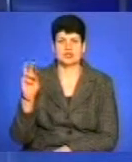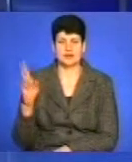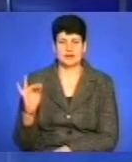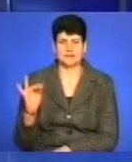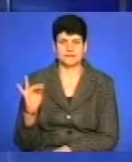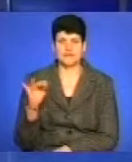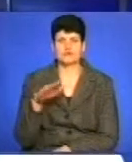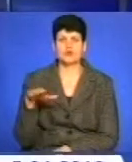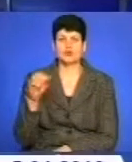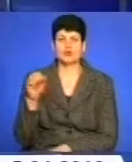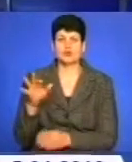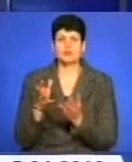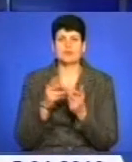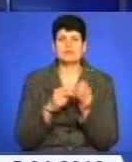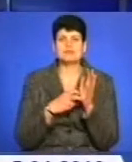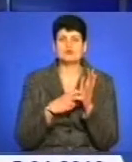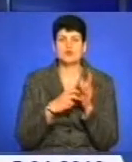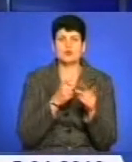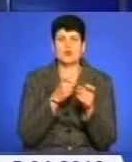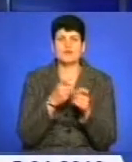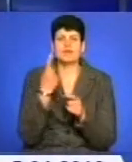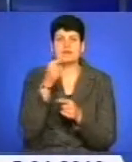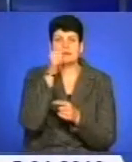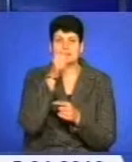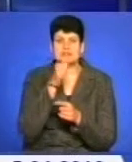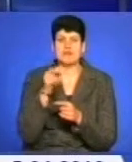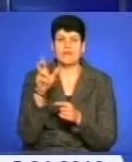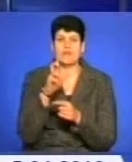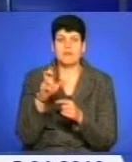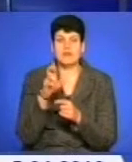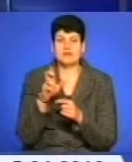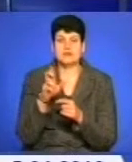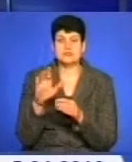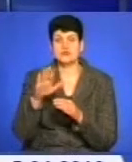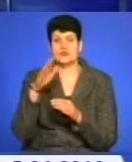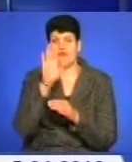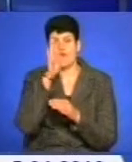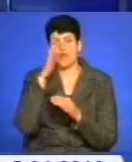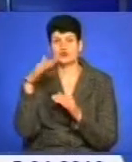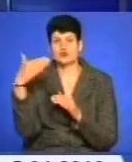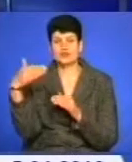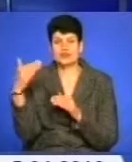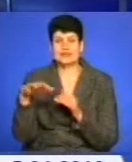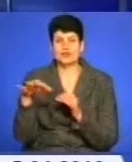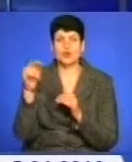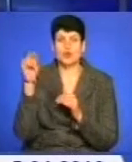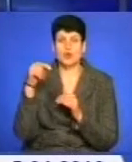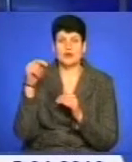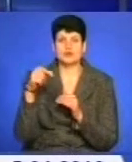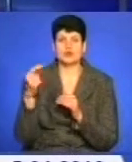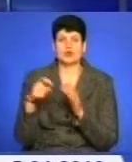У зоні АТО нарахували понад 700 обстрілів за один місяць. У березні з ворожої сторони на територію Донецької та Луганської областей летіли